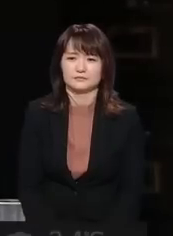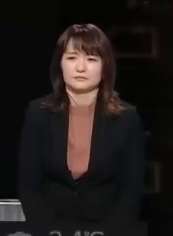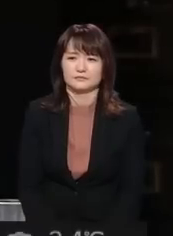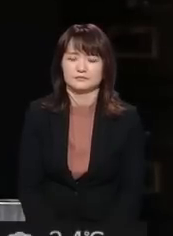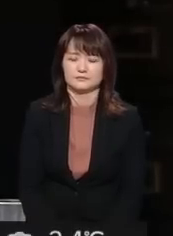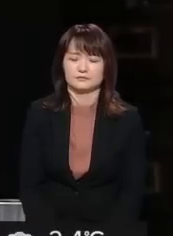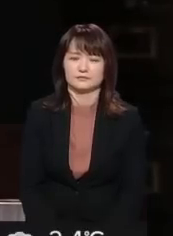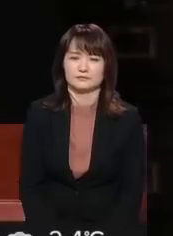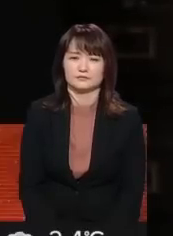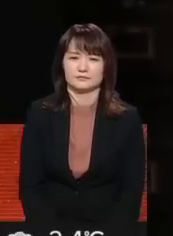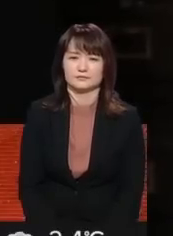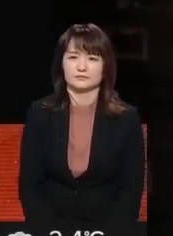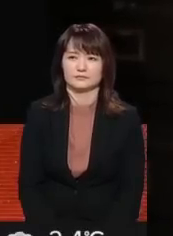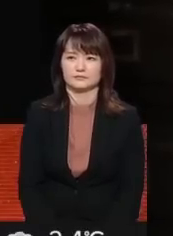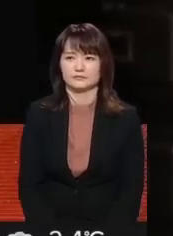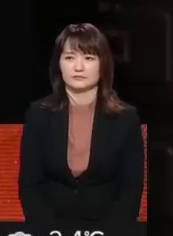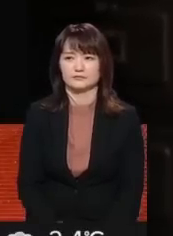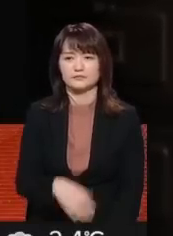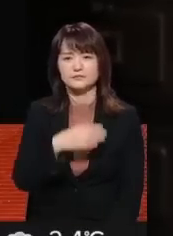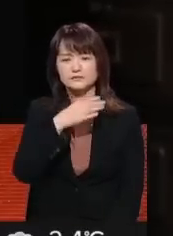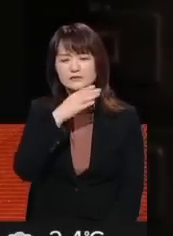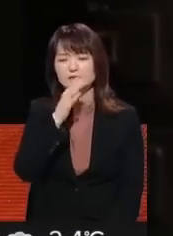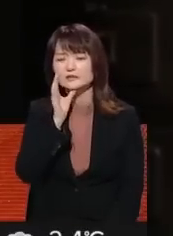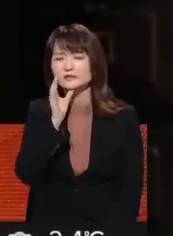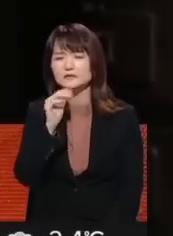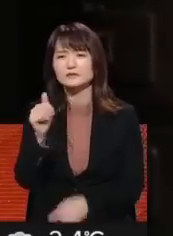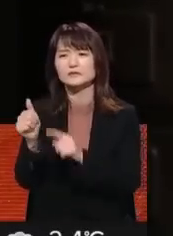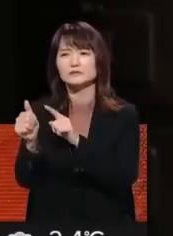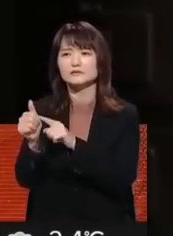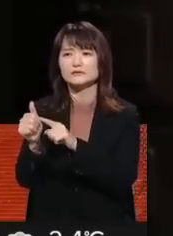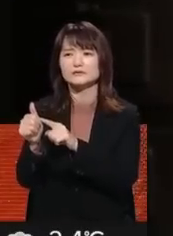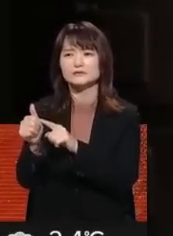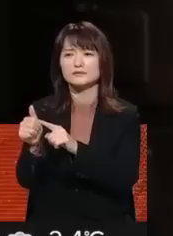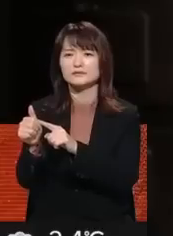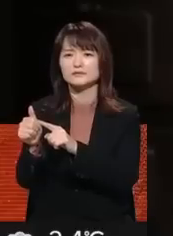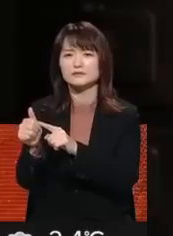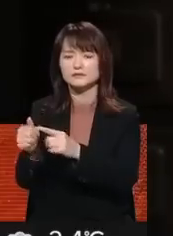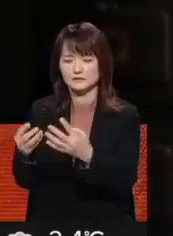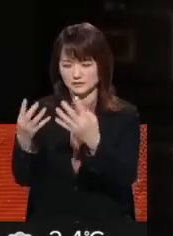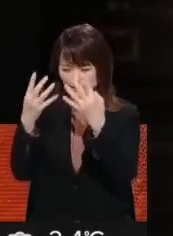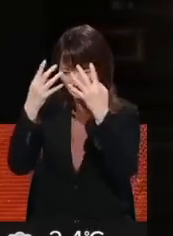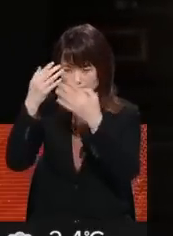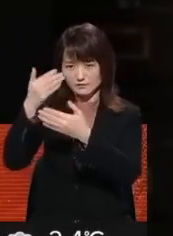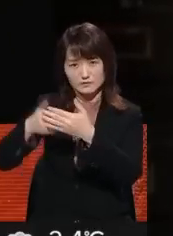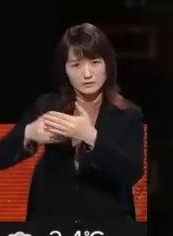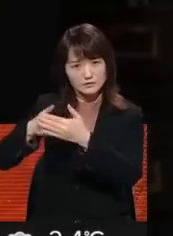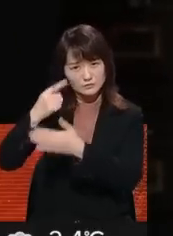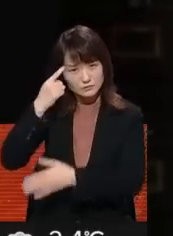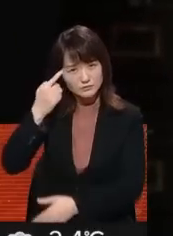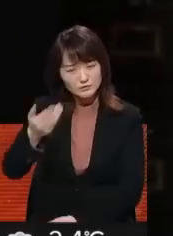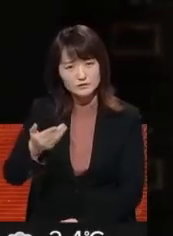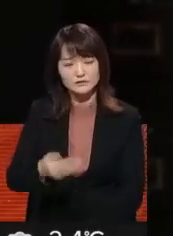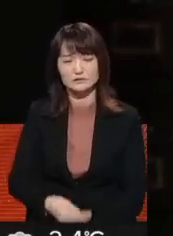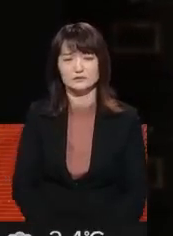좀 걱정하시는 것이 또 고령이라고 고령이라고 막 형 팍팍 깎아주고 이런 거 아니냐 살인을